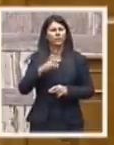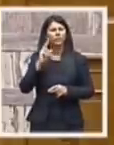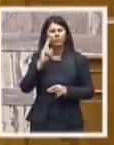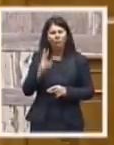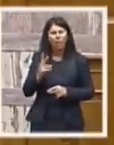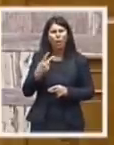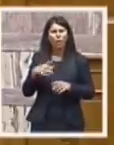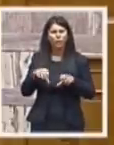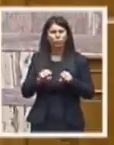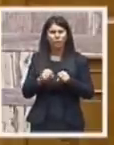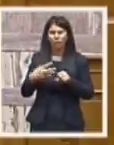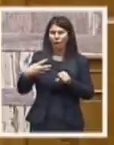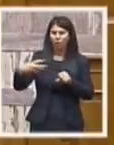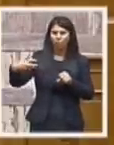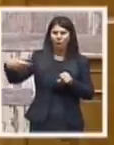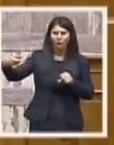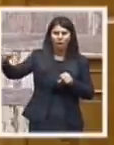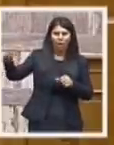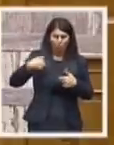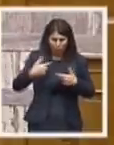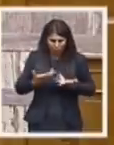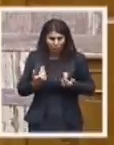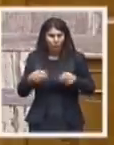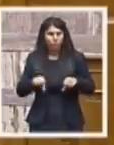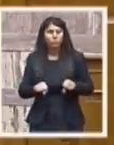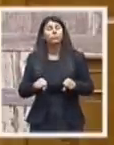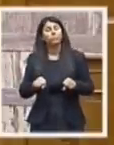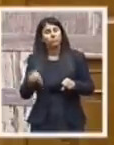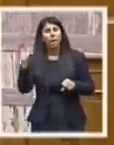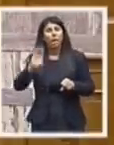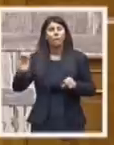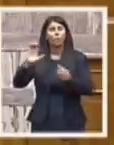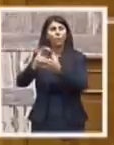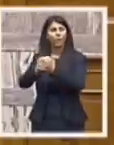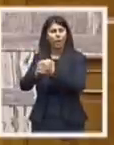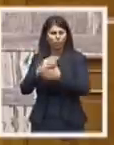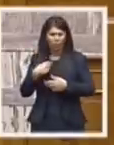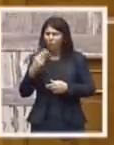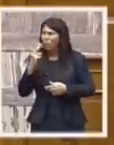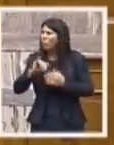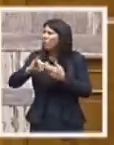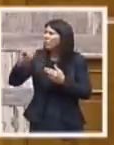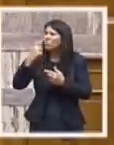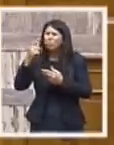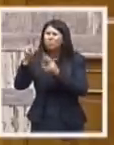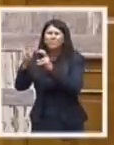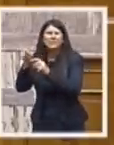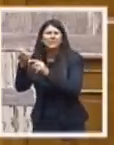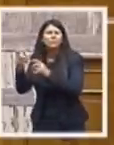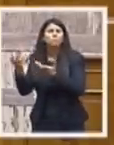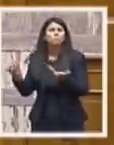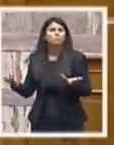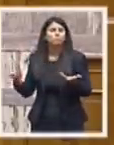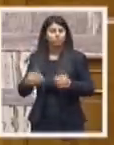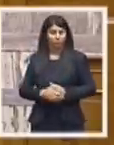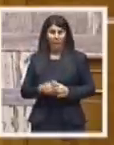όλο και απομακρύνεται από αυτόν και ως ένα σημείο η Ευρωπαϊκή Ενοποίηση περνά παρατήρητη από τον ίδιο. Το γεγονός αυτό οδηγεί